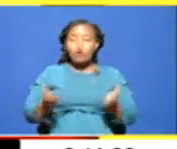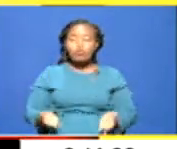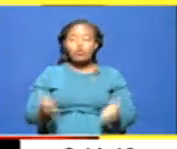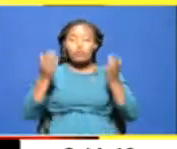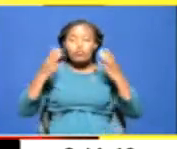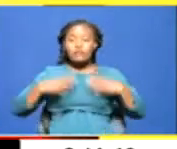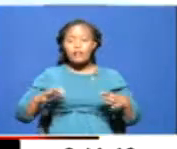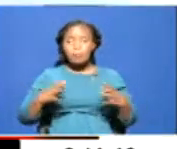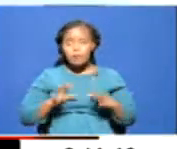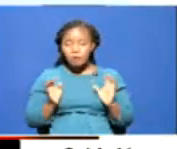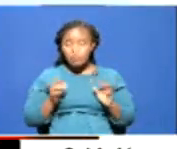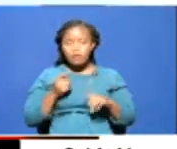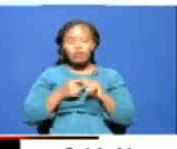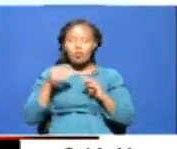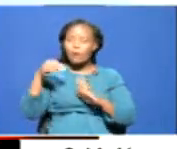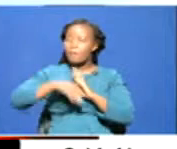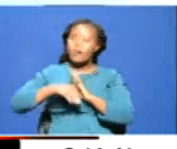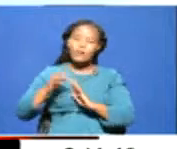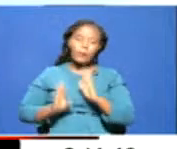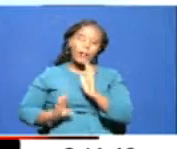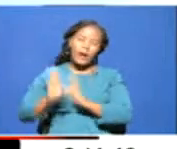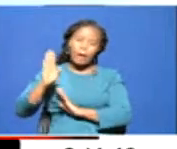pyramid up. Tangu